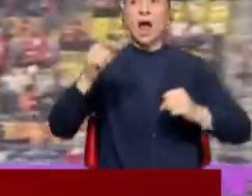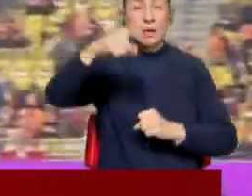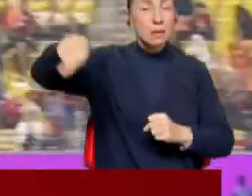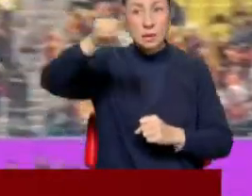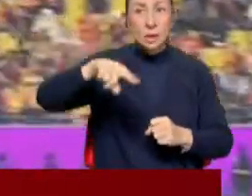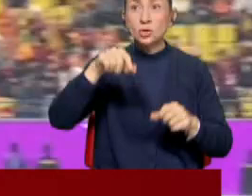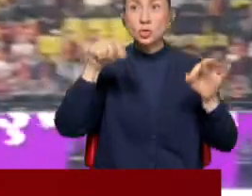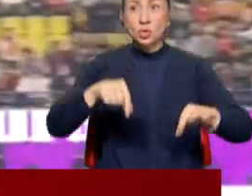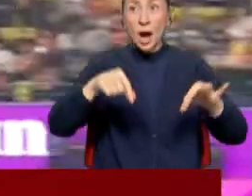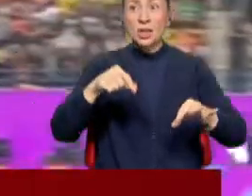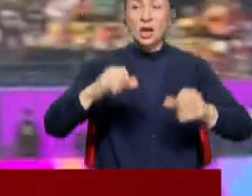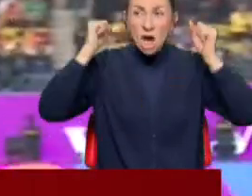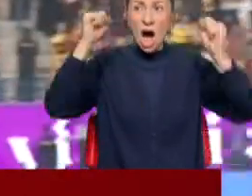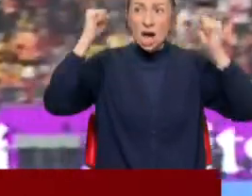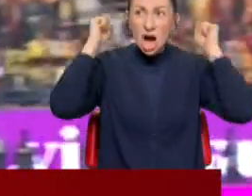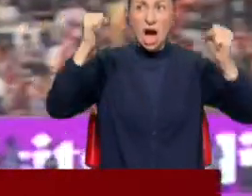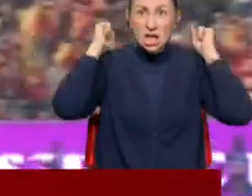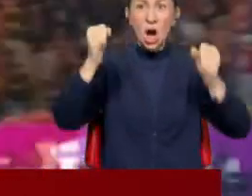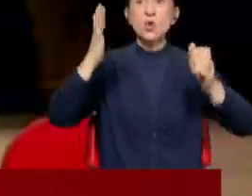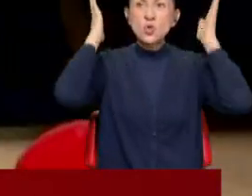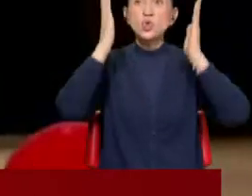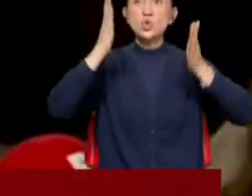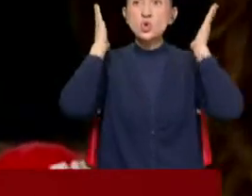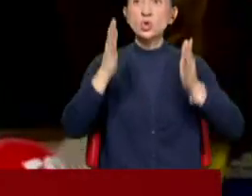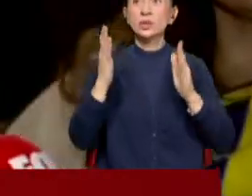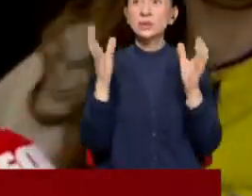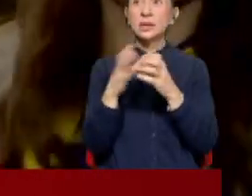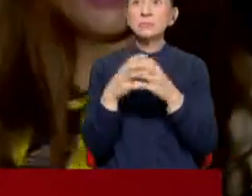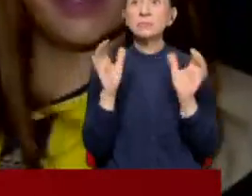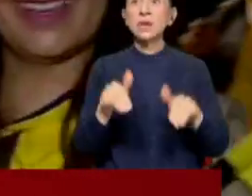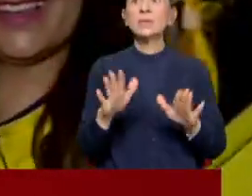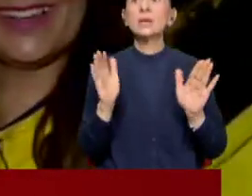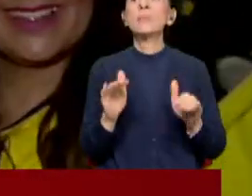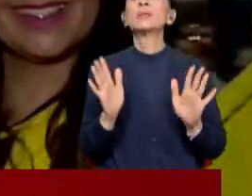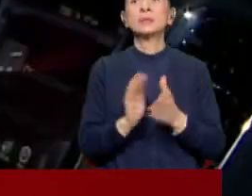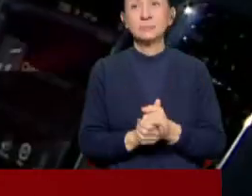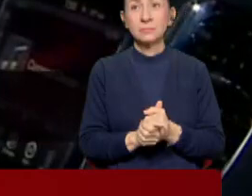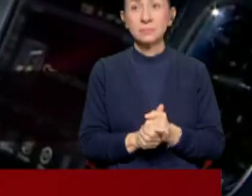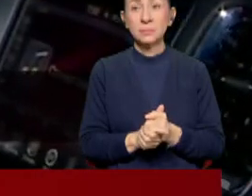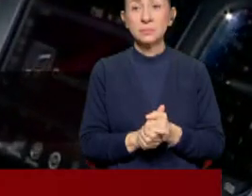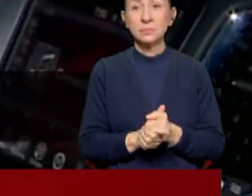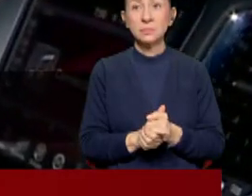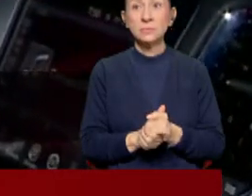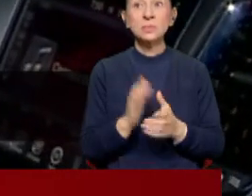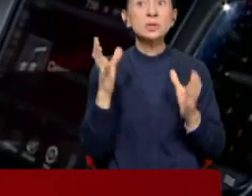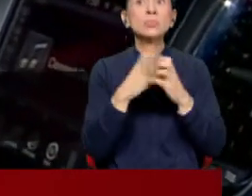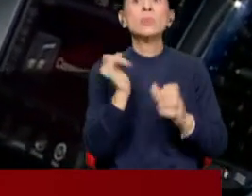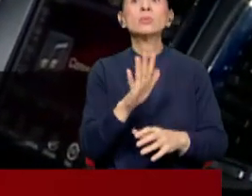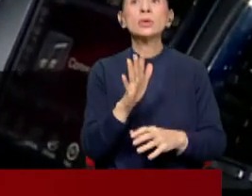taraftarlar da şu an tezahüratlarla yuhalıyorlar. Takımlar gelmedi. Gelmediler. Yok, gelmediler. Takımlar gelmedi